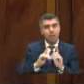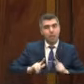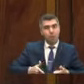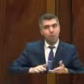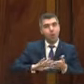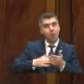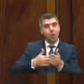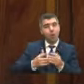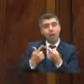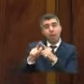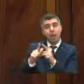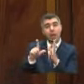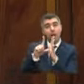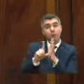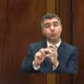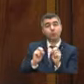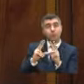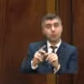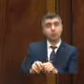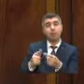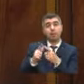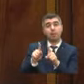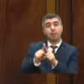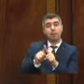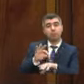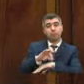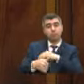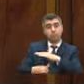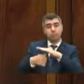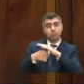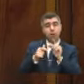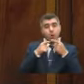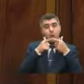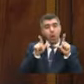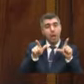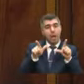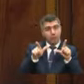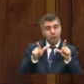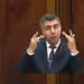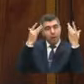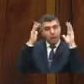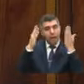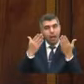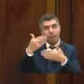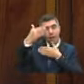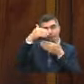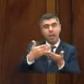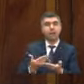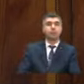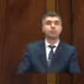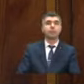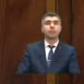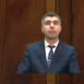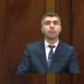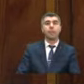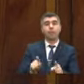وأيضا القانون التنظيمي المتعلق بالمجلس الوطني للغات والثقافة المغربية. أيتما دي